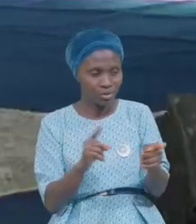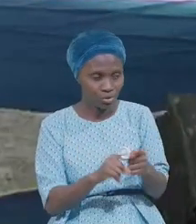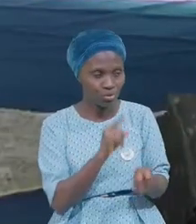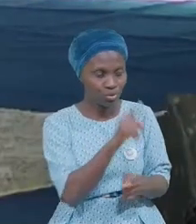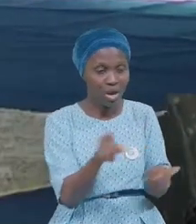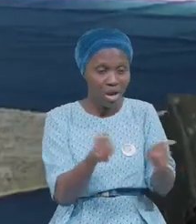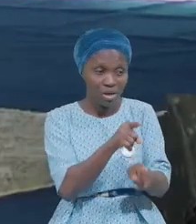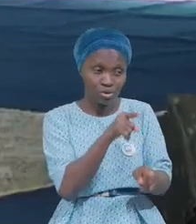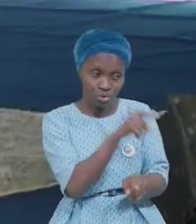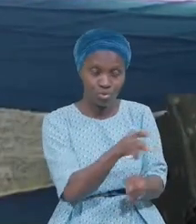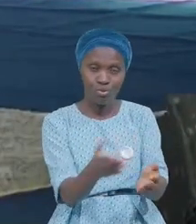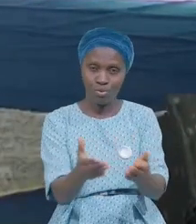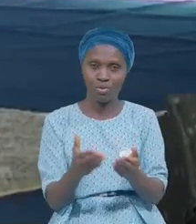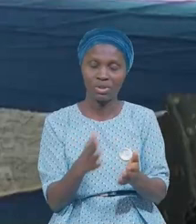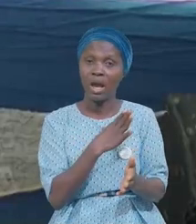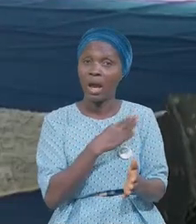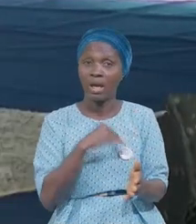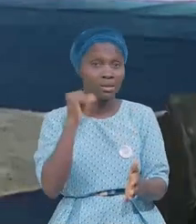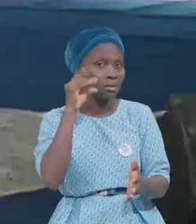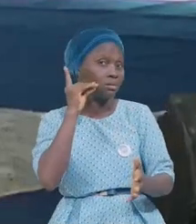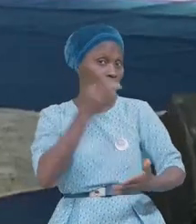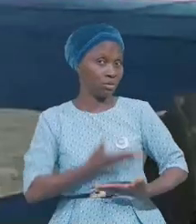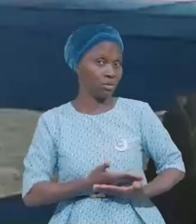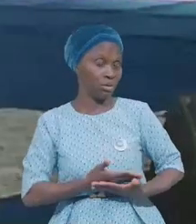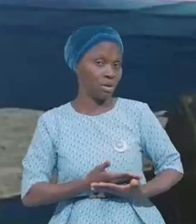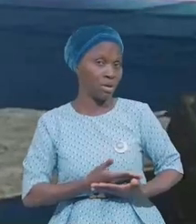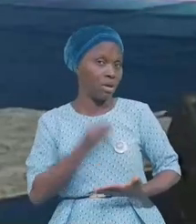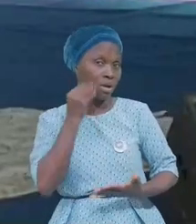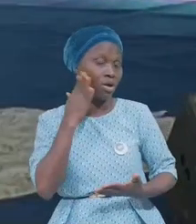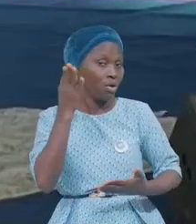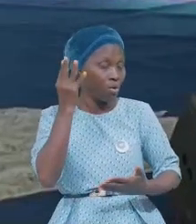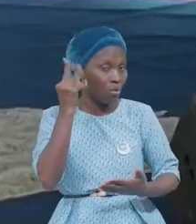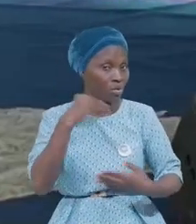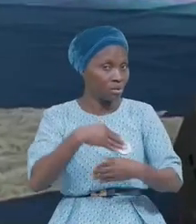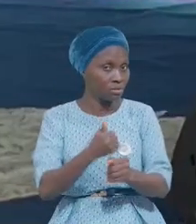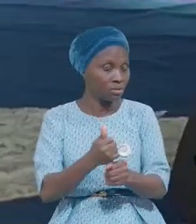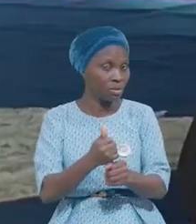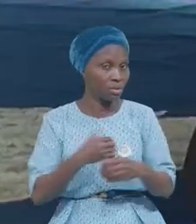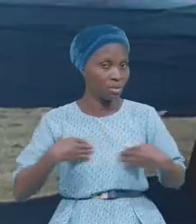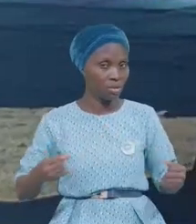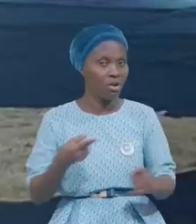veux. Et à l'heure même, sa fille fut guérie.